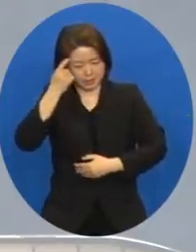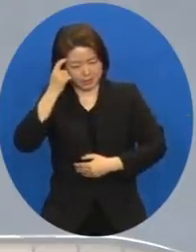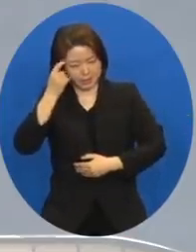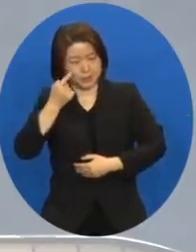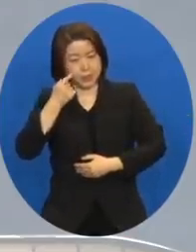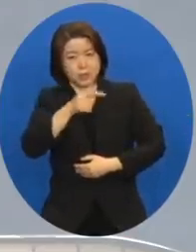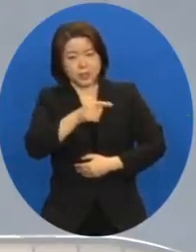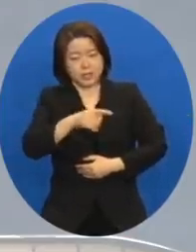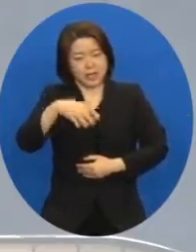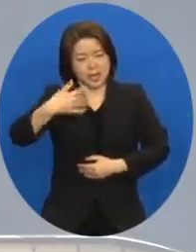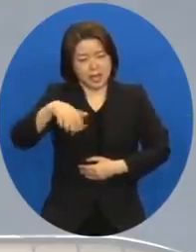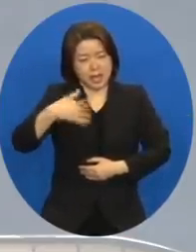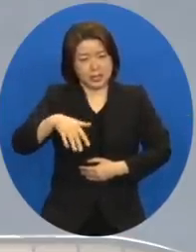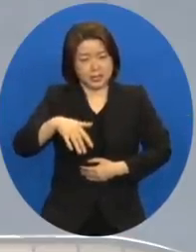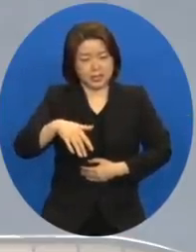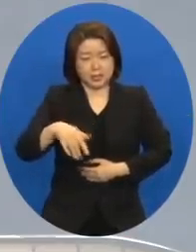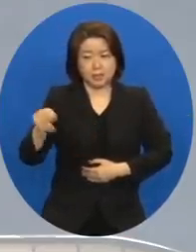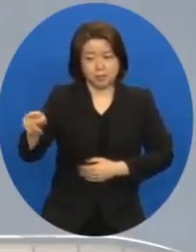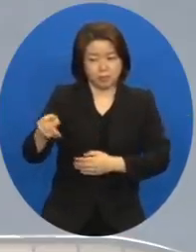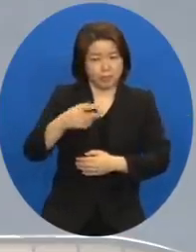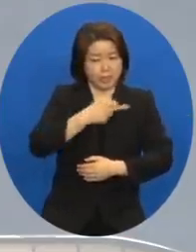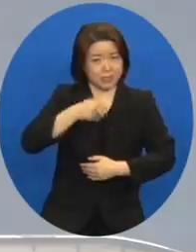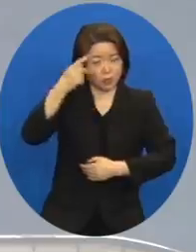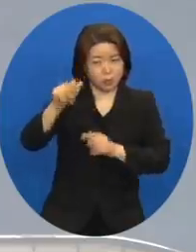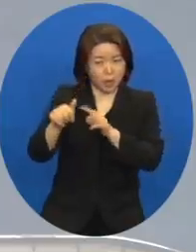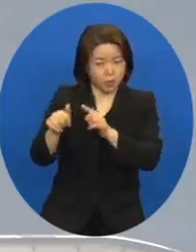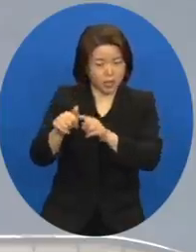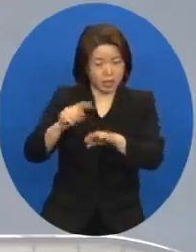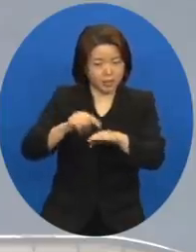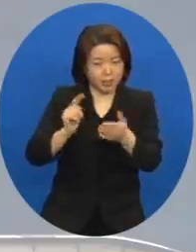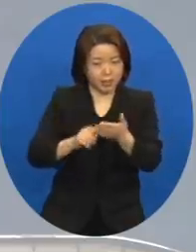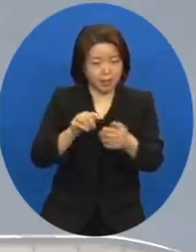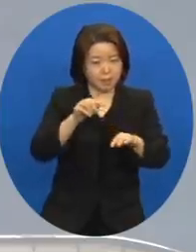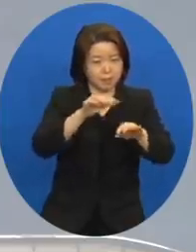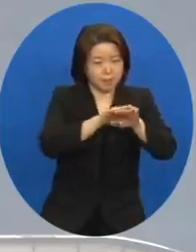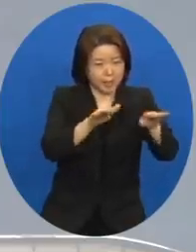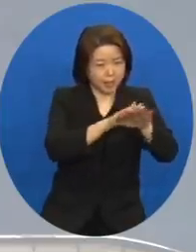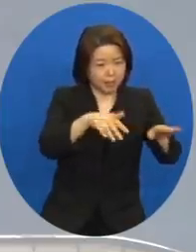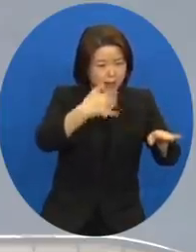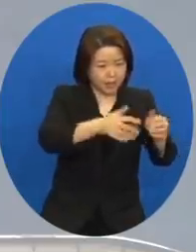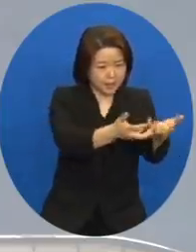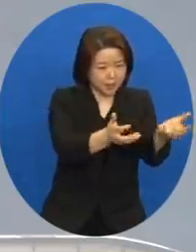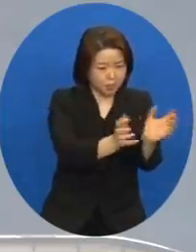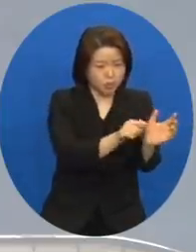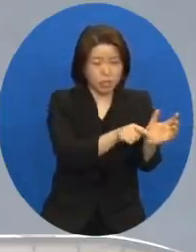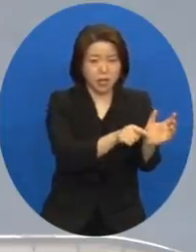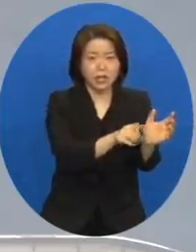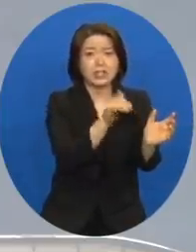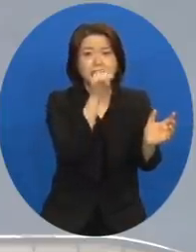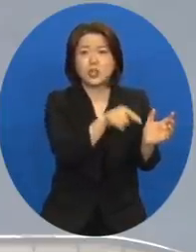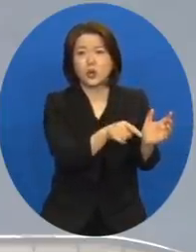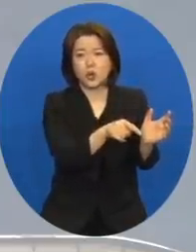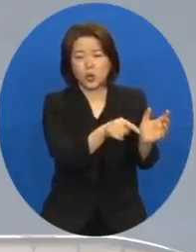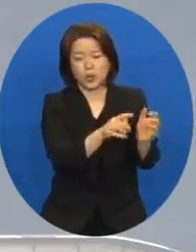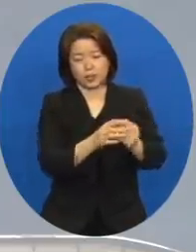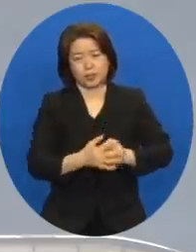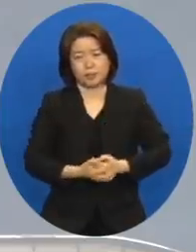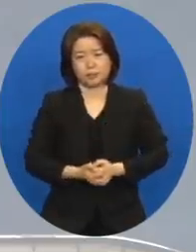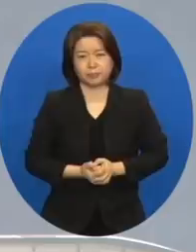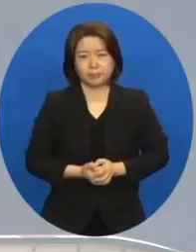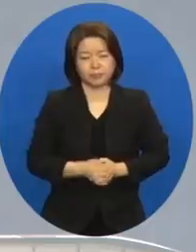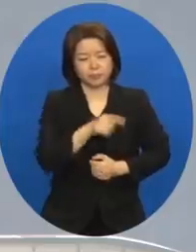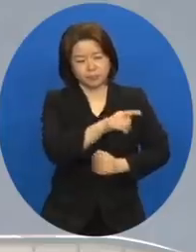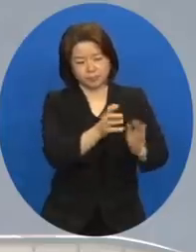아직도 사도 바울에 대한 마음이 해결되지 않은 무리들이 고린도 교회의 있는거예요 그